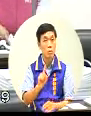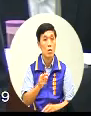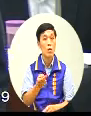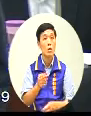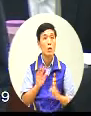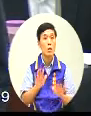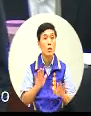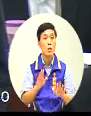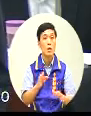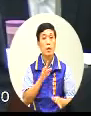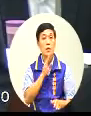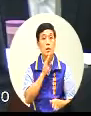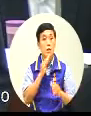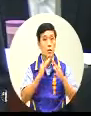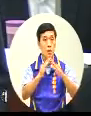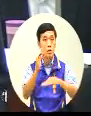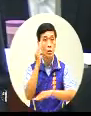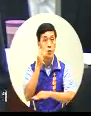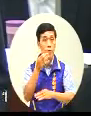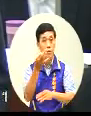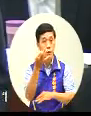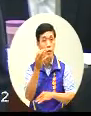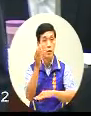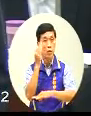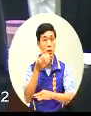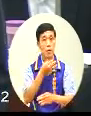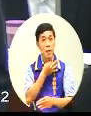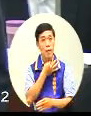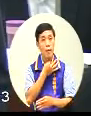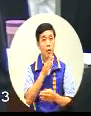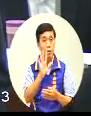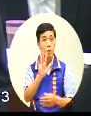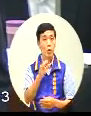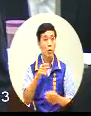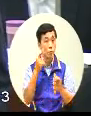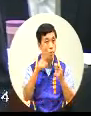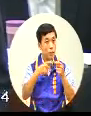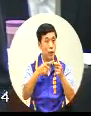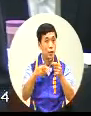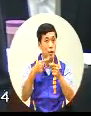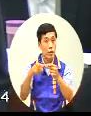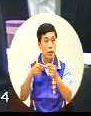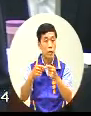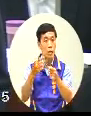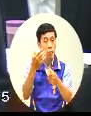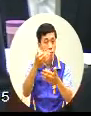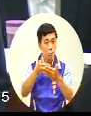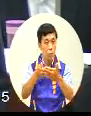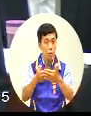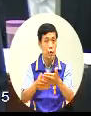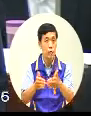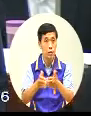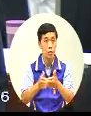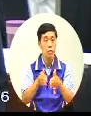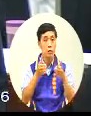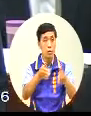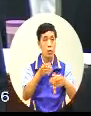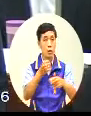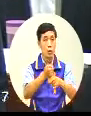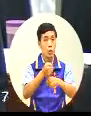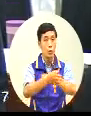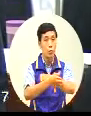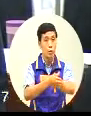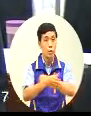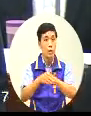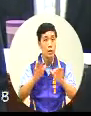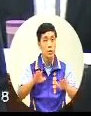我们市府的财政比较困难哦，每年我们都要奇德式的一个收减，所以我们在研额上我们是